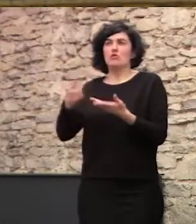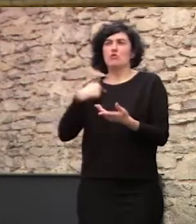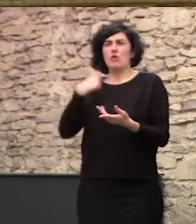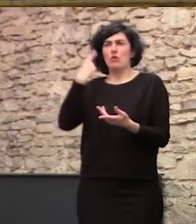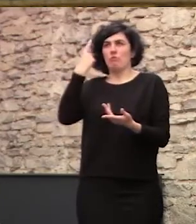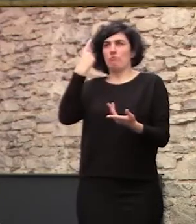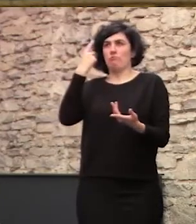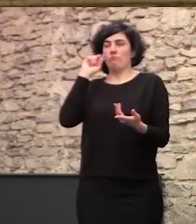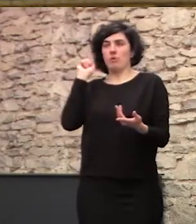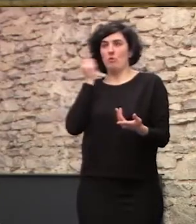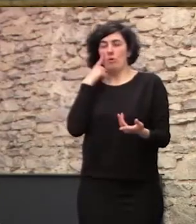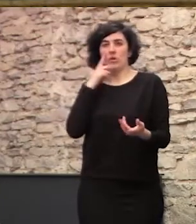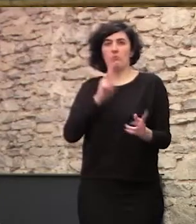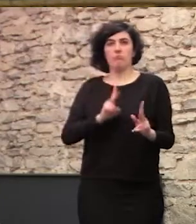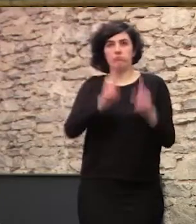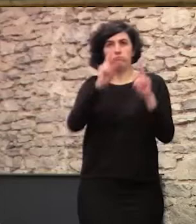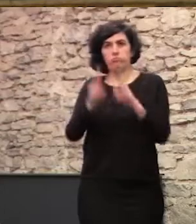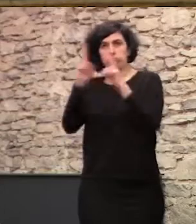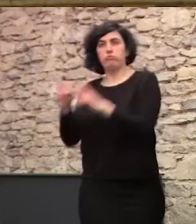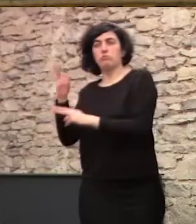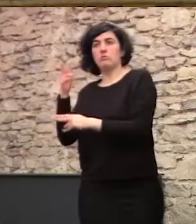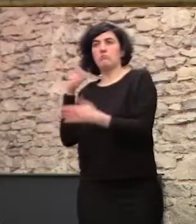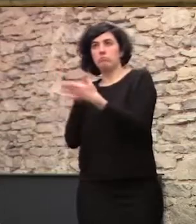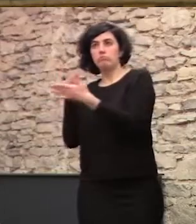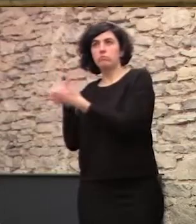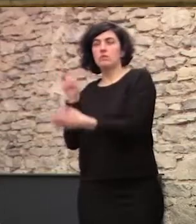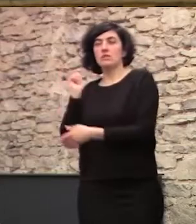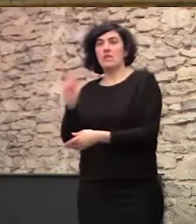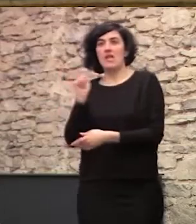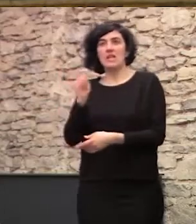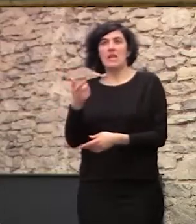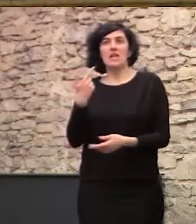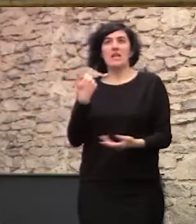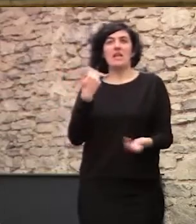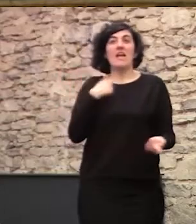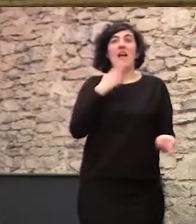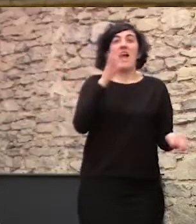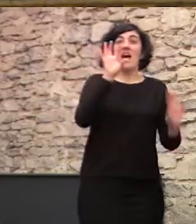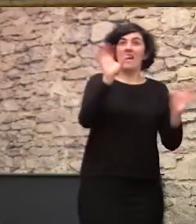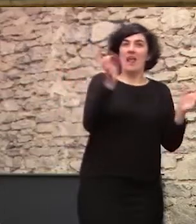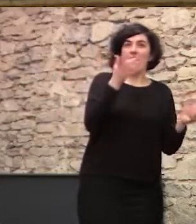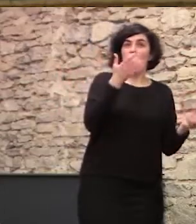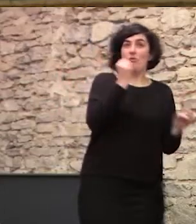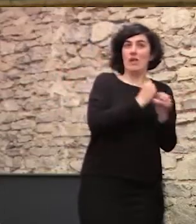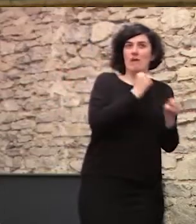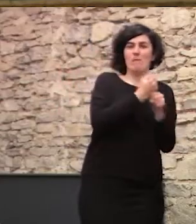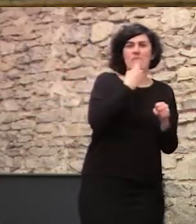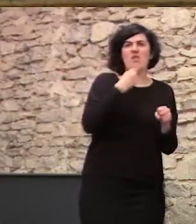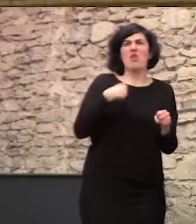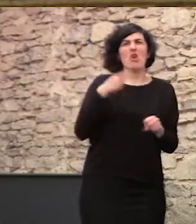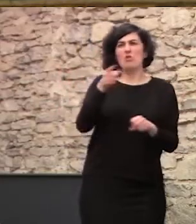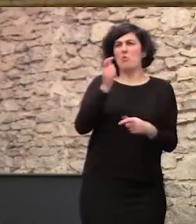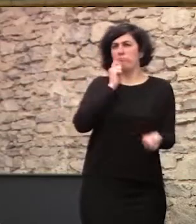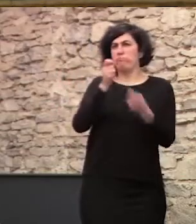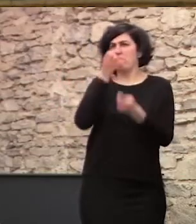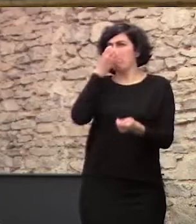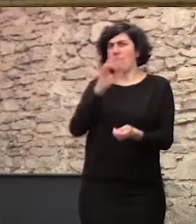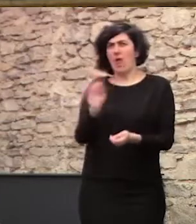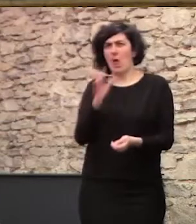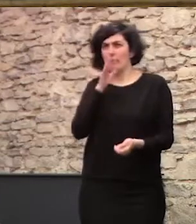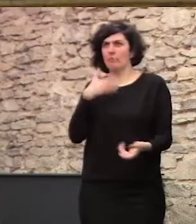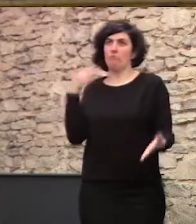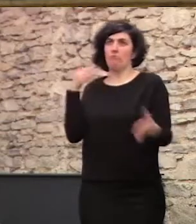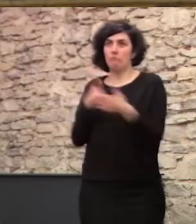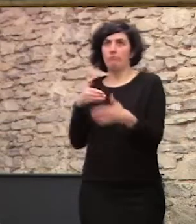eta irratian da bian jendea beti zen dit oso elkarrezketa zaie txarra nahi zela zentzurtan. Baina ez,